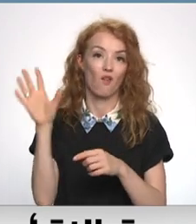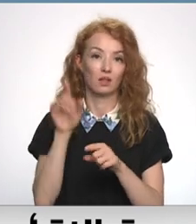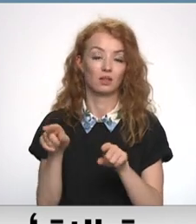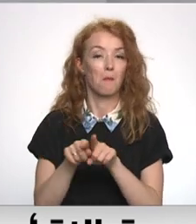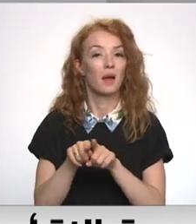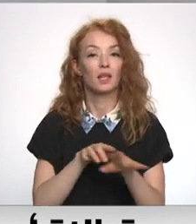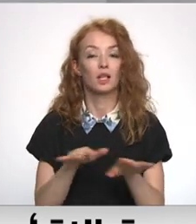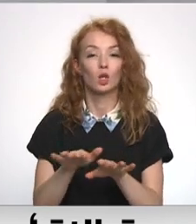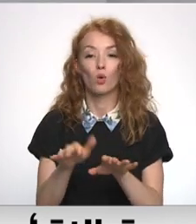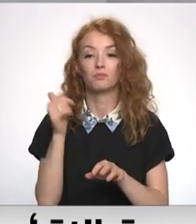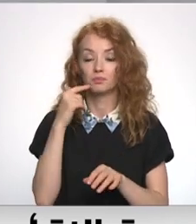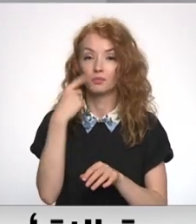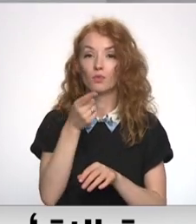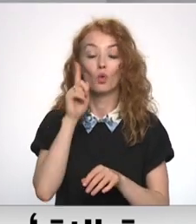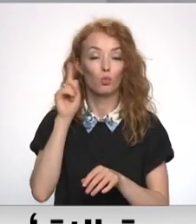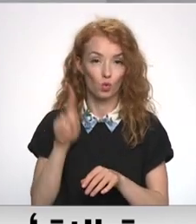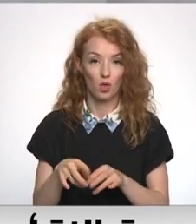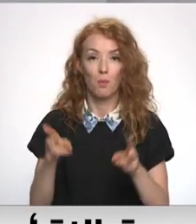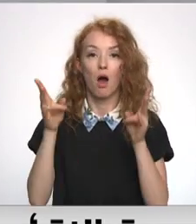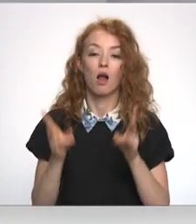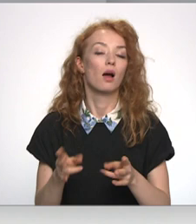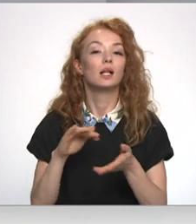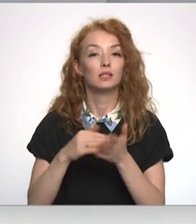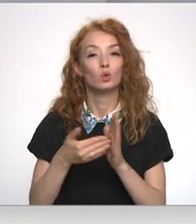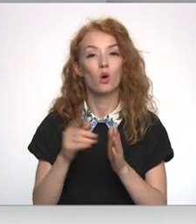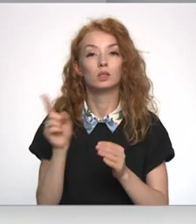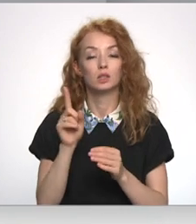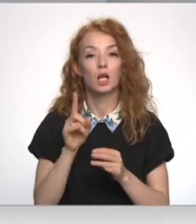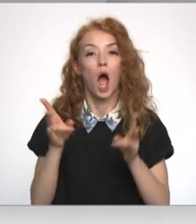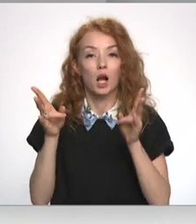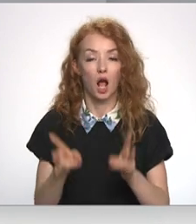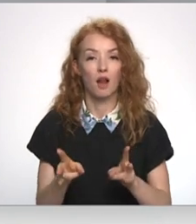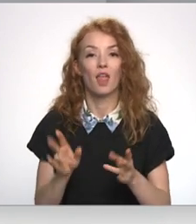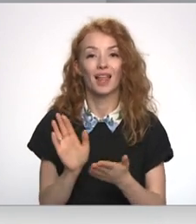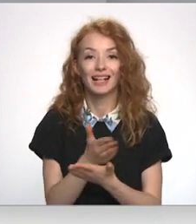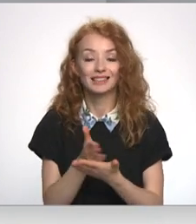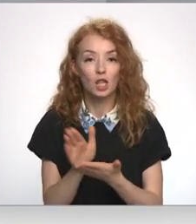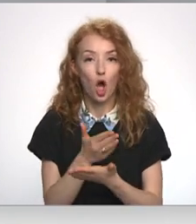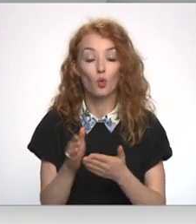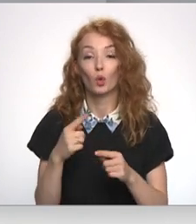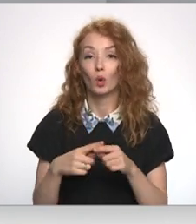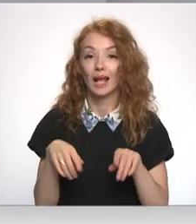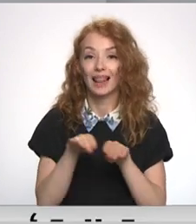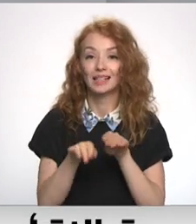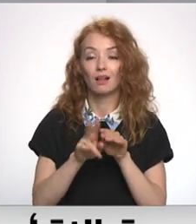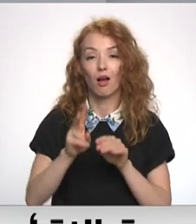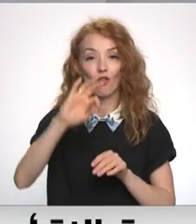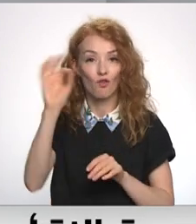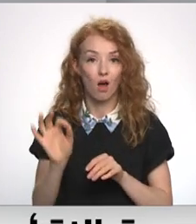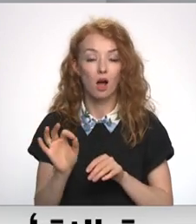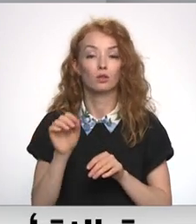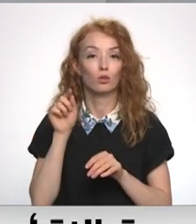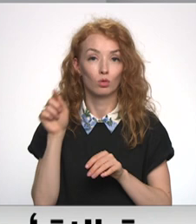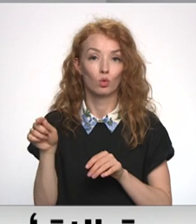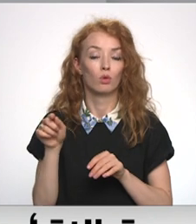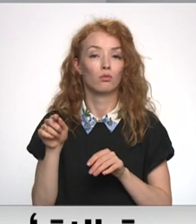Savienības valstīs. Protams, ārkārtējās situācijās ir ārkārtēji risinājumi. Un līdzīgi kā Vācijā, kas skaidri un